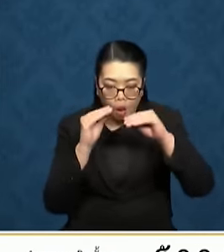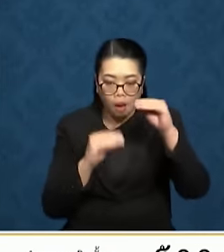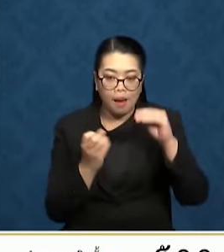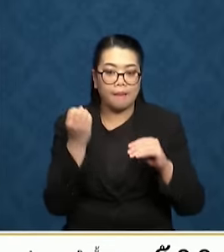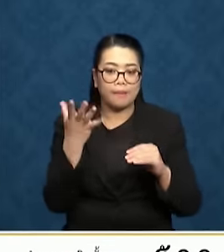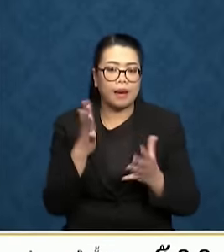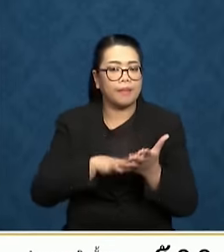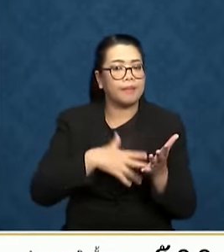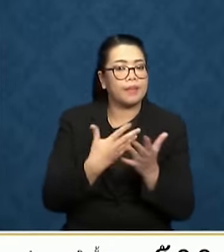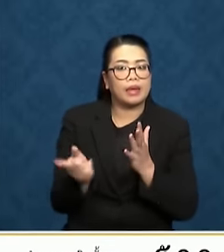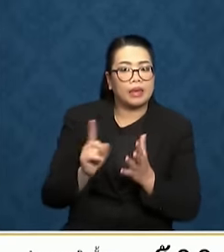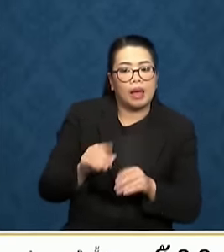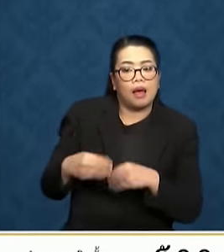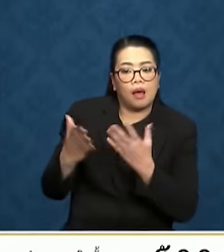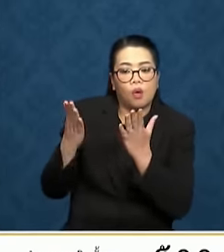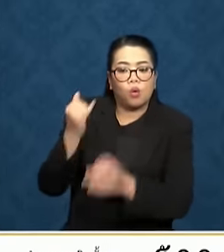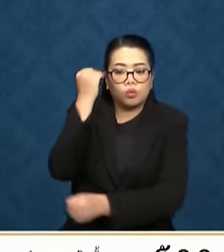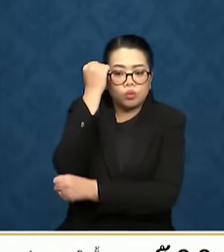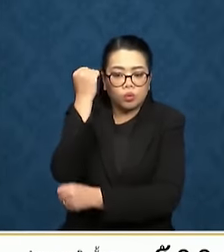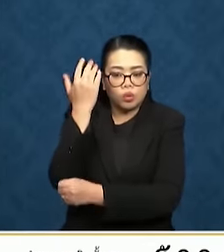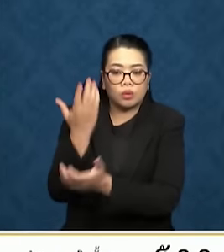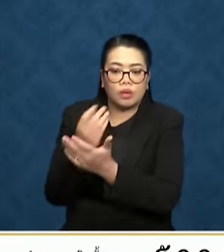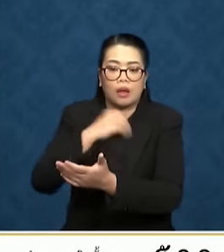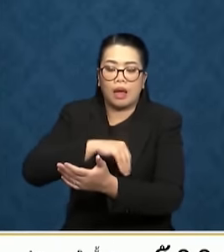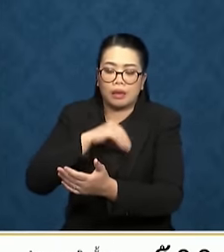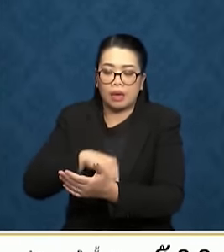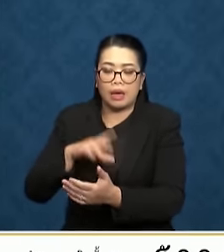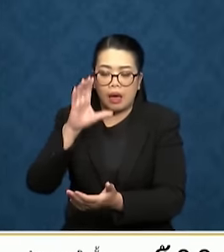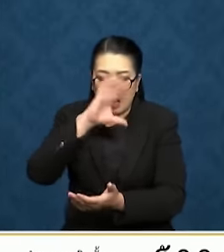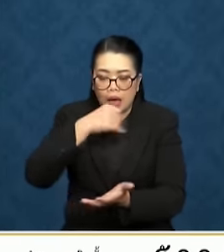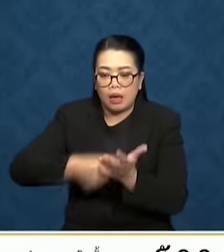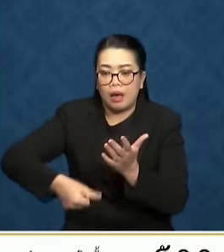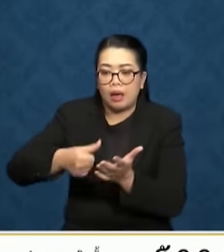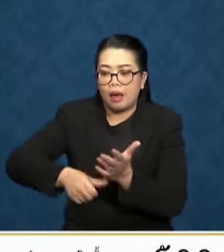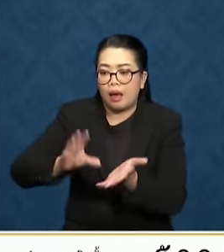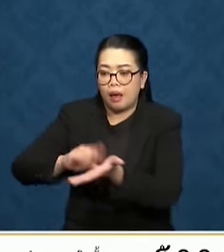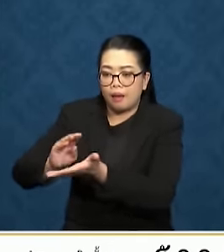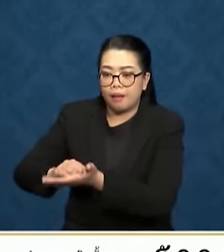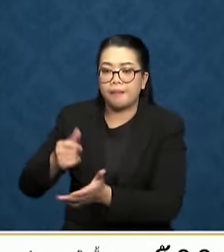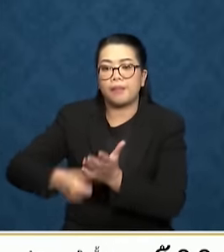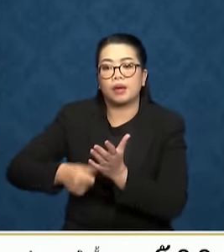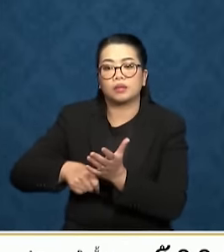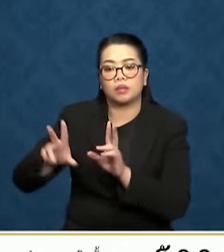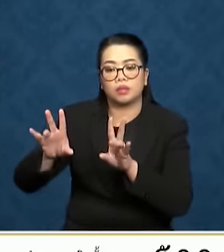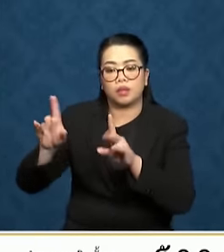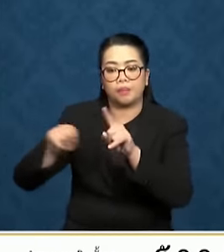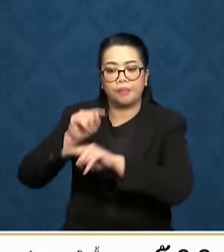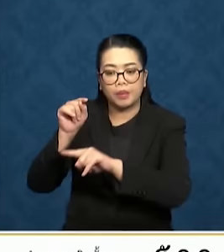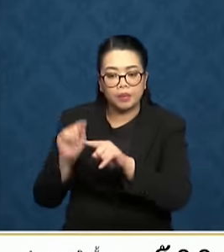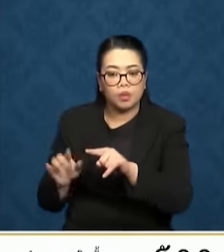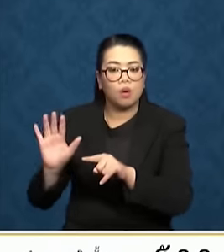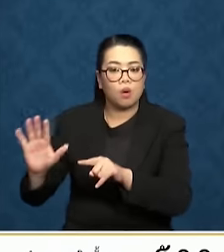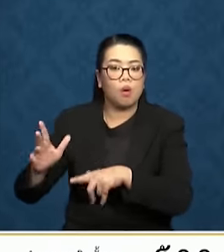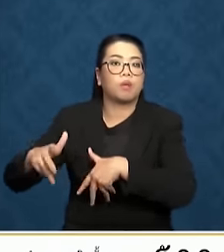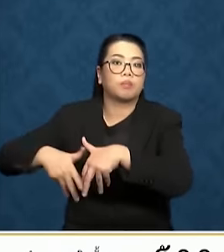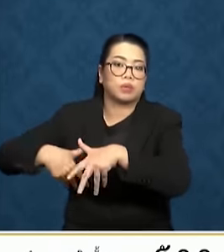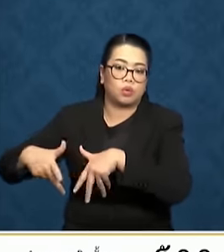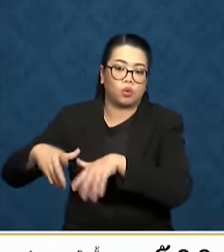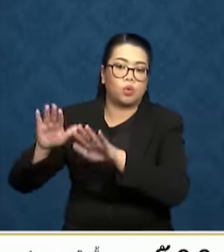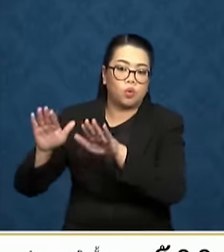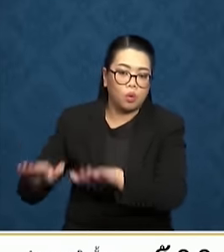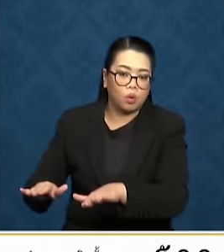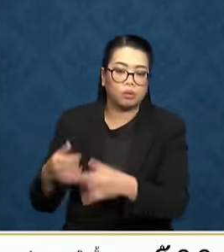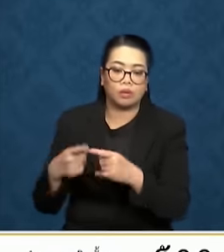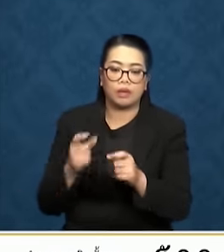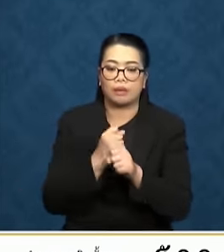มีแผนยังไงครับที่จะหารายได้โดยที่ไม่ต้องพึ่งพาภาษีที่มาจากการบริโภคมากเกินไปทำ